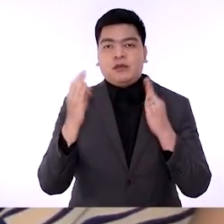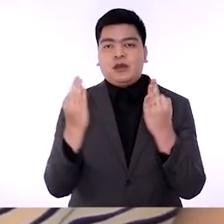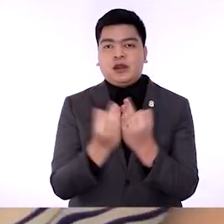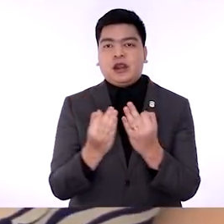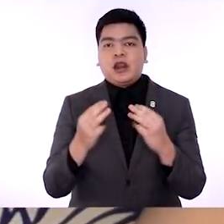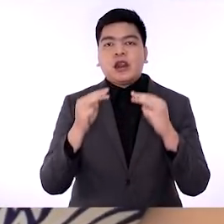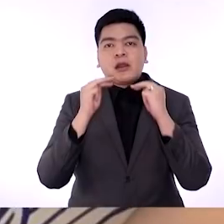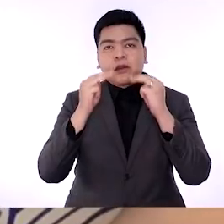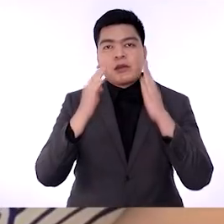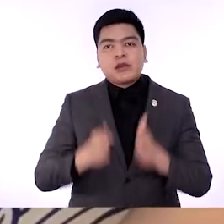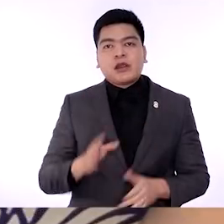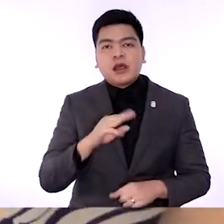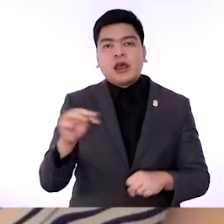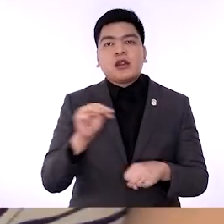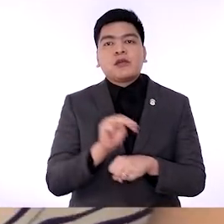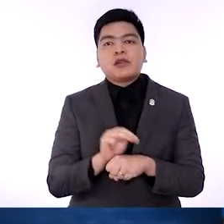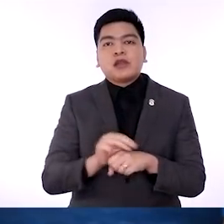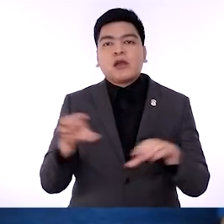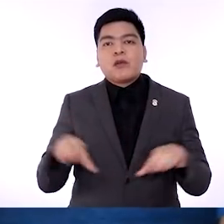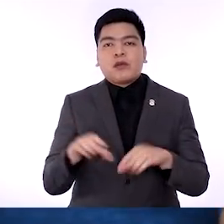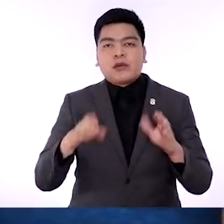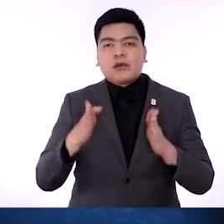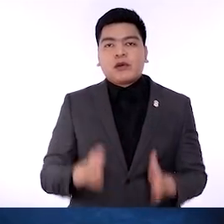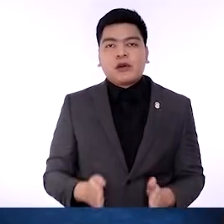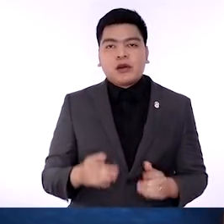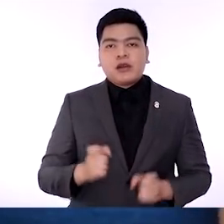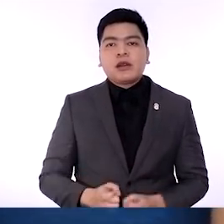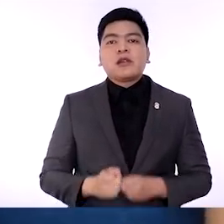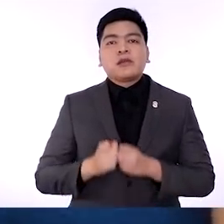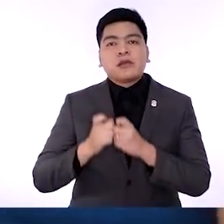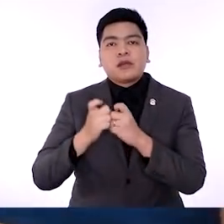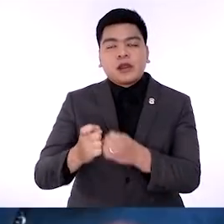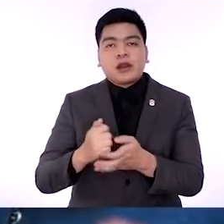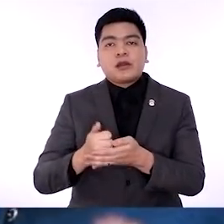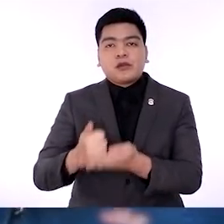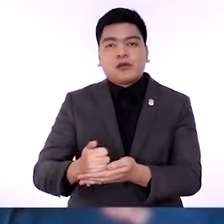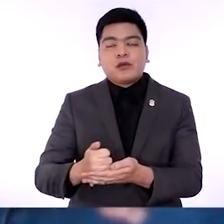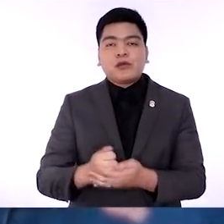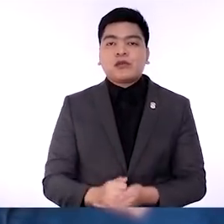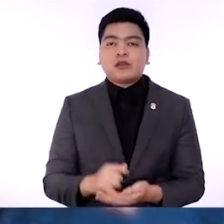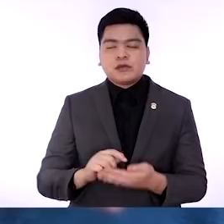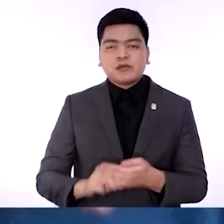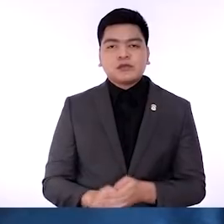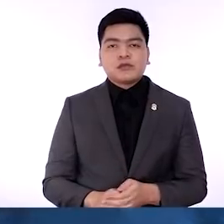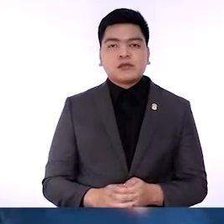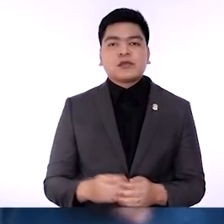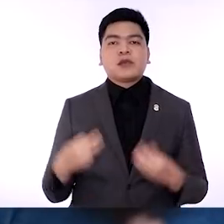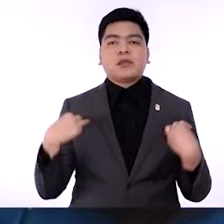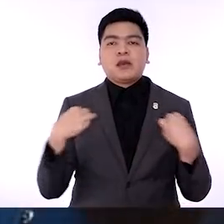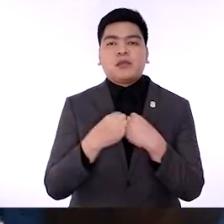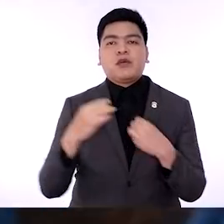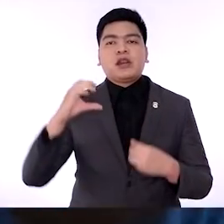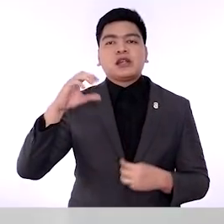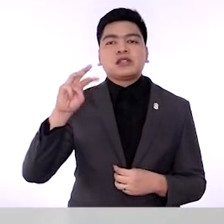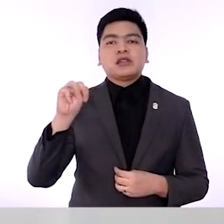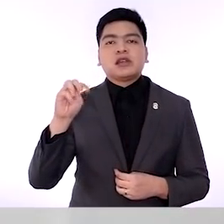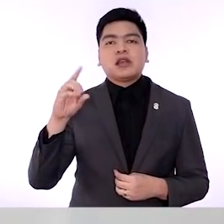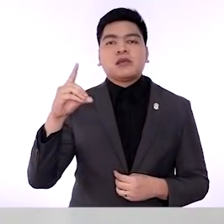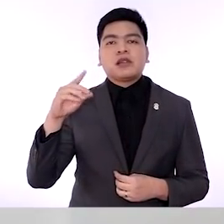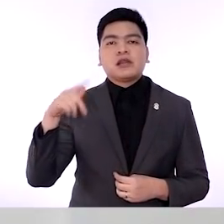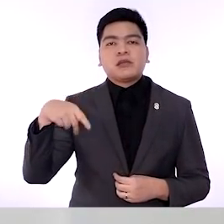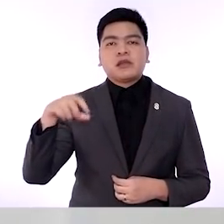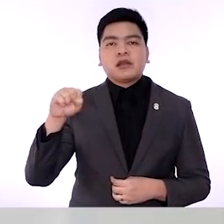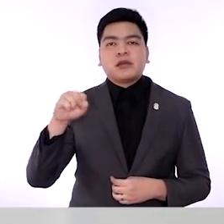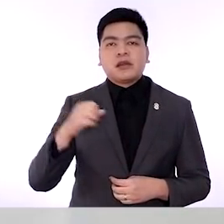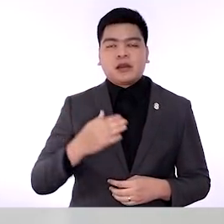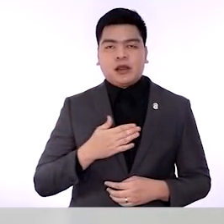mga ministro at mga manggagawa ang binigyang serbisyo ng mga kaanib sa CMDPS. Ako po